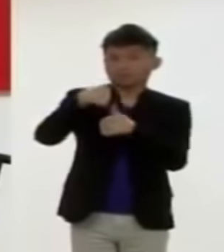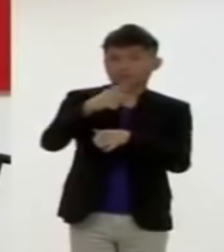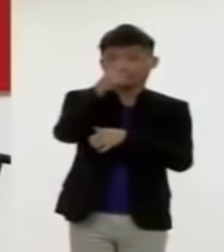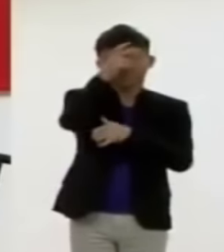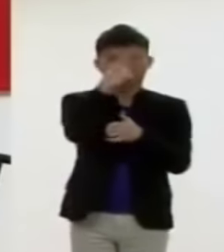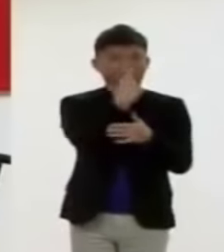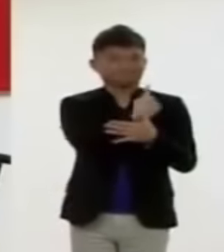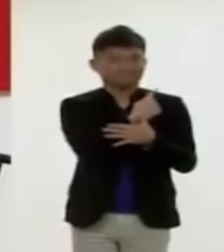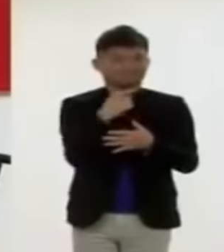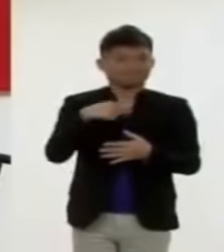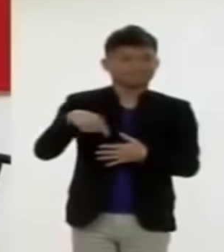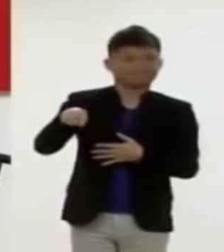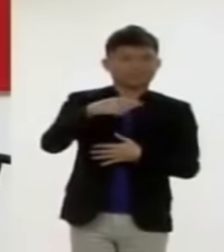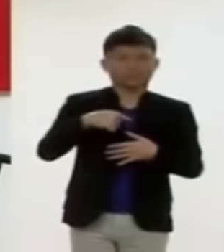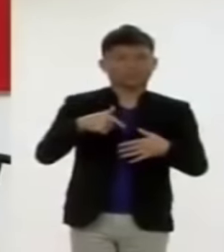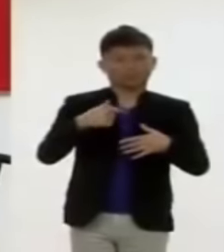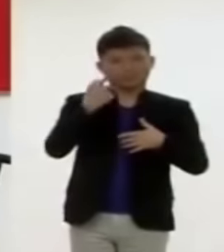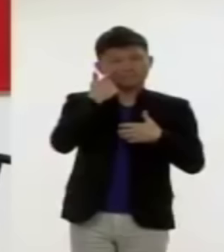我心中